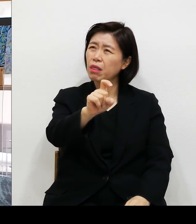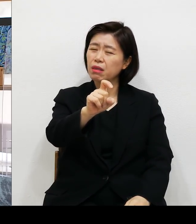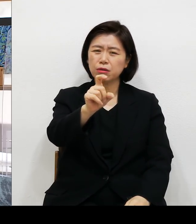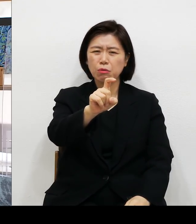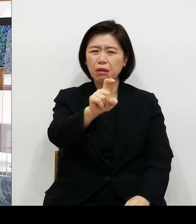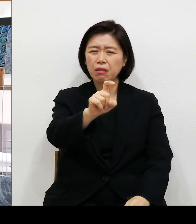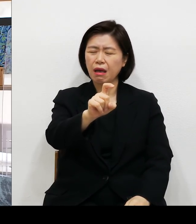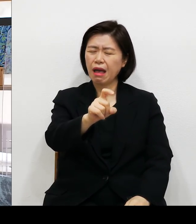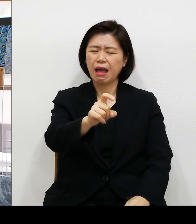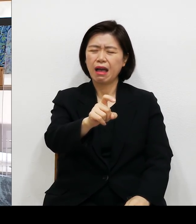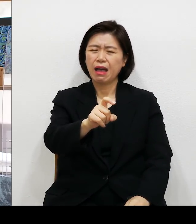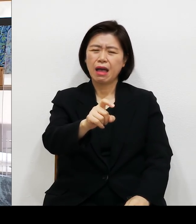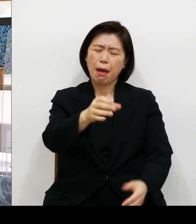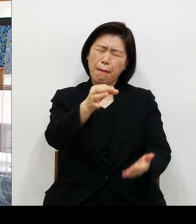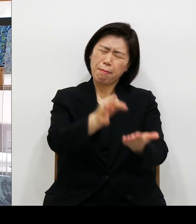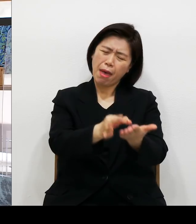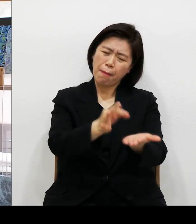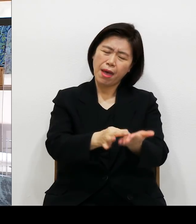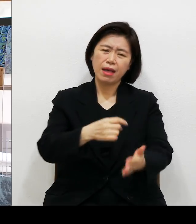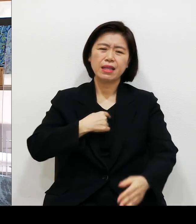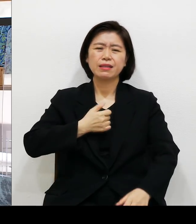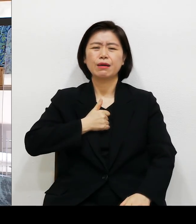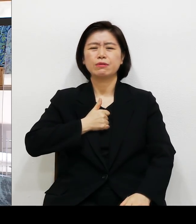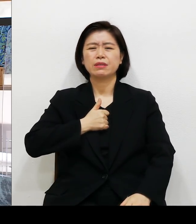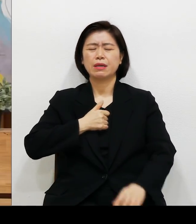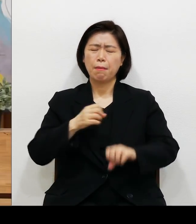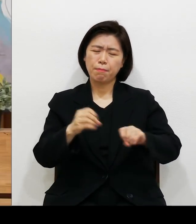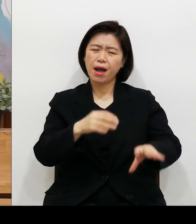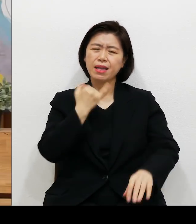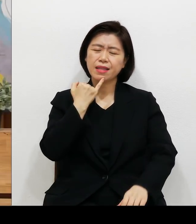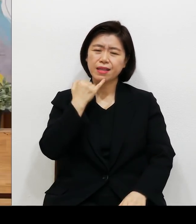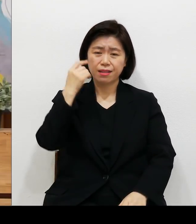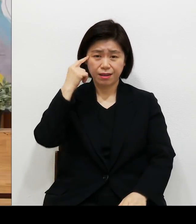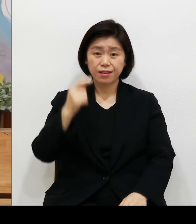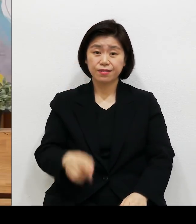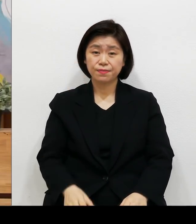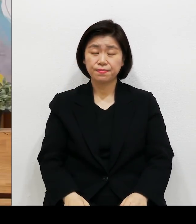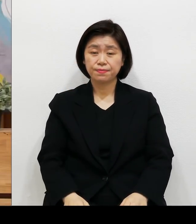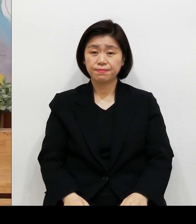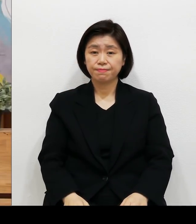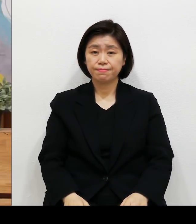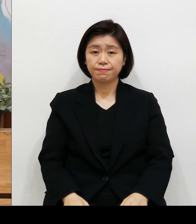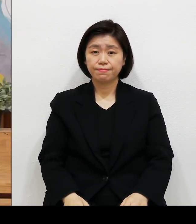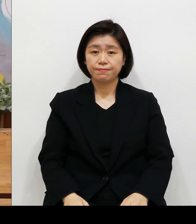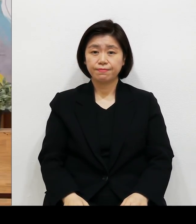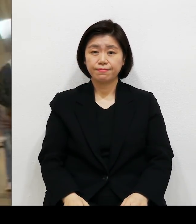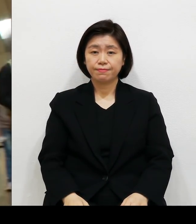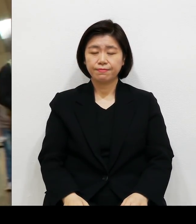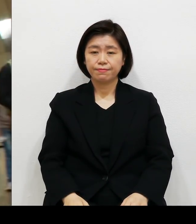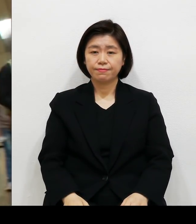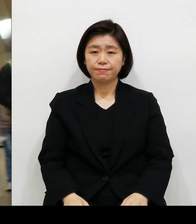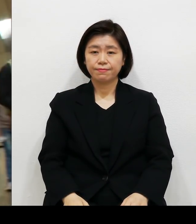없는 거예요. 그 정도로 가치 없는 게 내 자존심이다. 자존감이 완전히 바닥으로 네. 떨어져 있었군요.